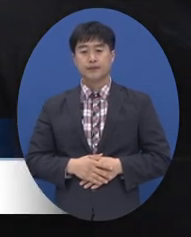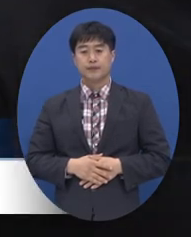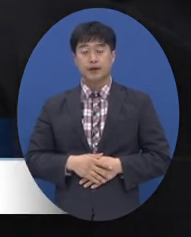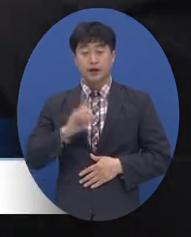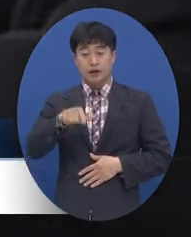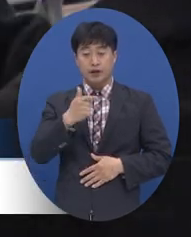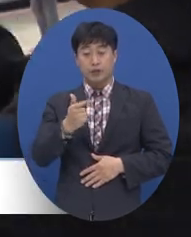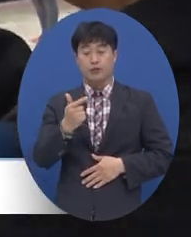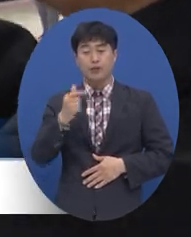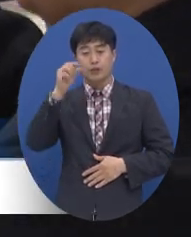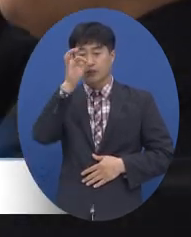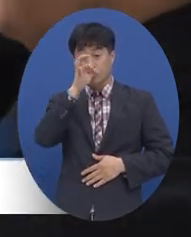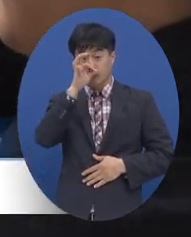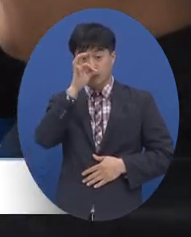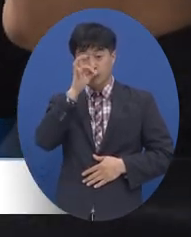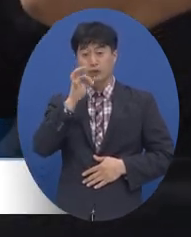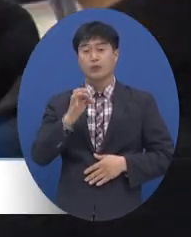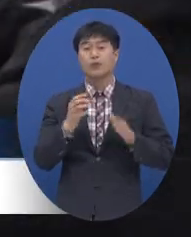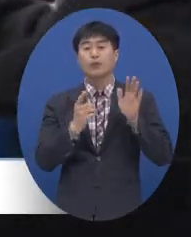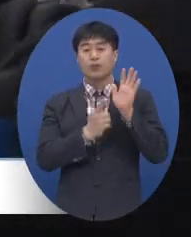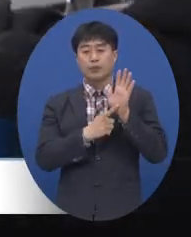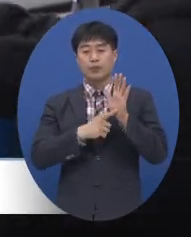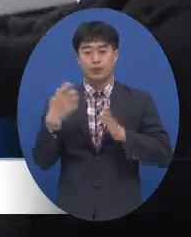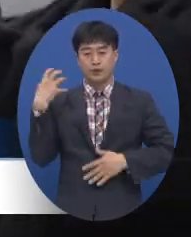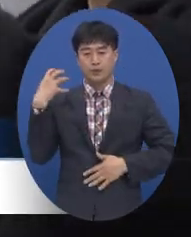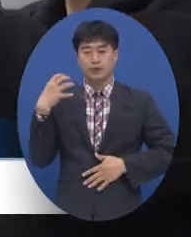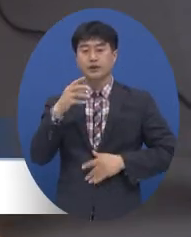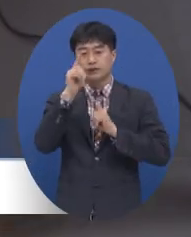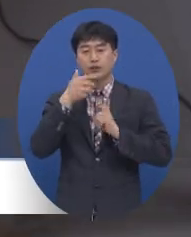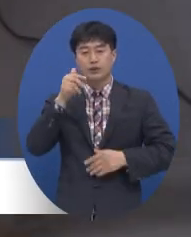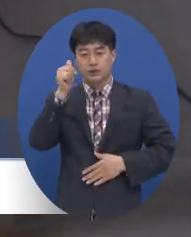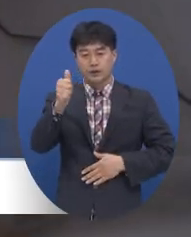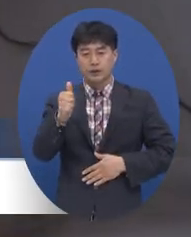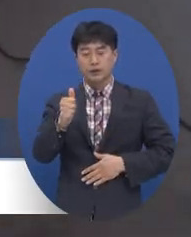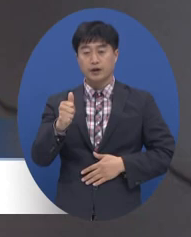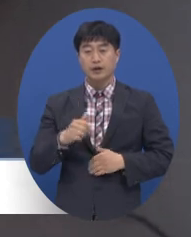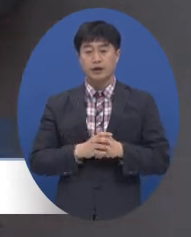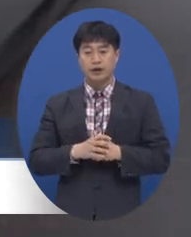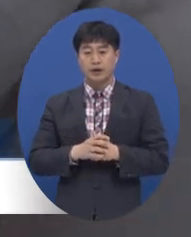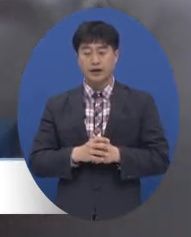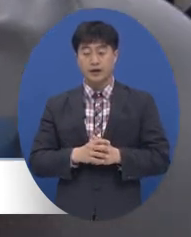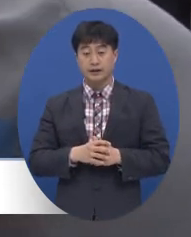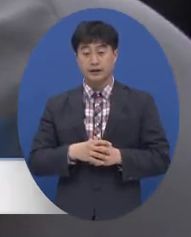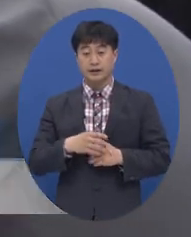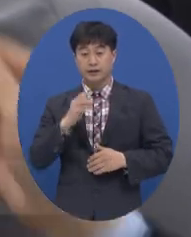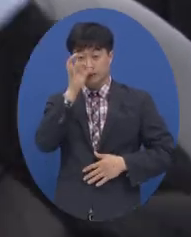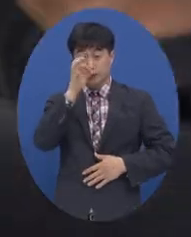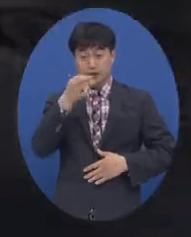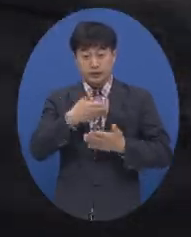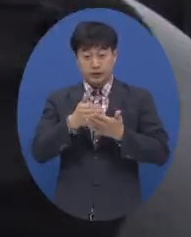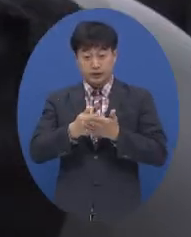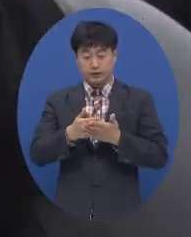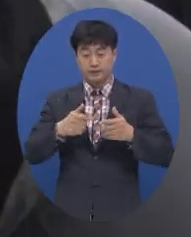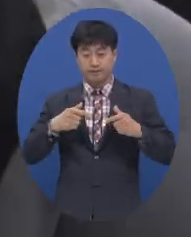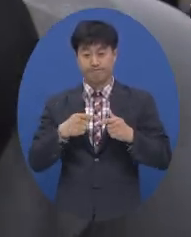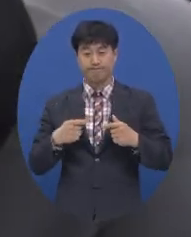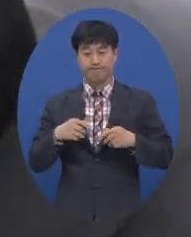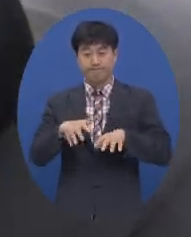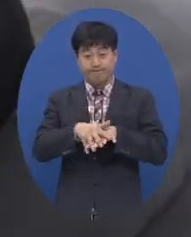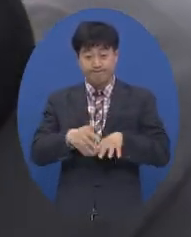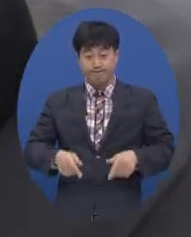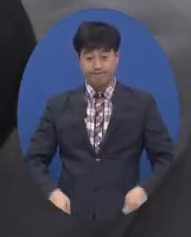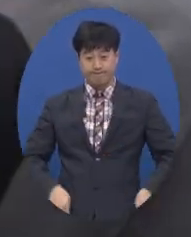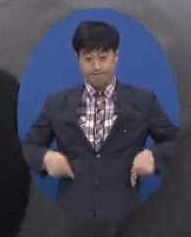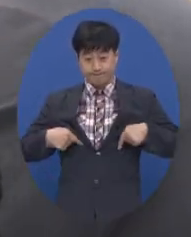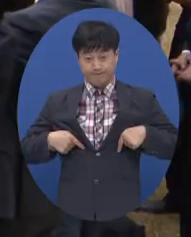일일 한돈 홍보대사가 된 이재명 경기도지사. 한돈 캐릭터가 그려진 앞치마를 두르고 익살스러운 분홍색 돼지